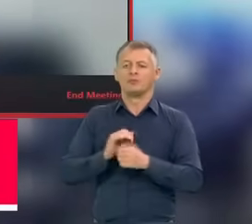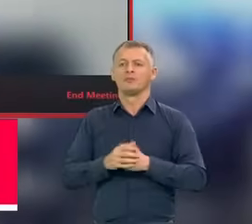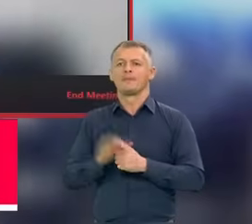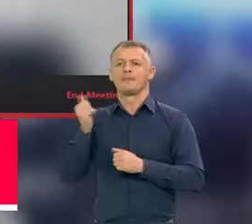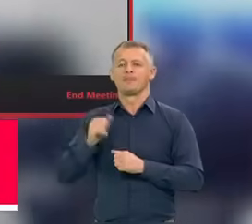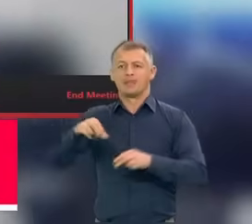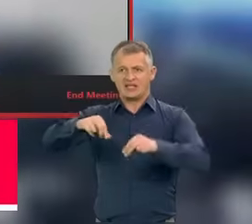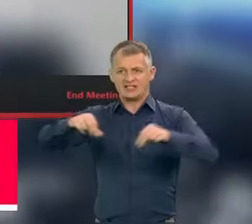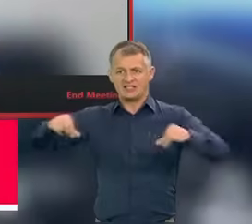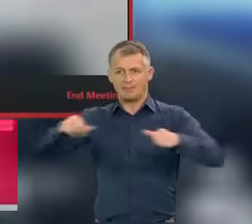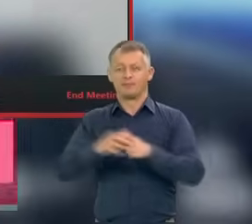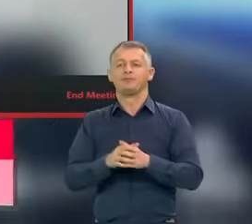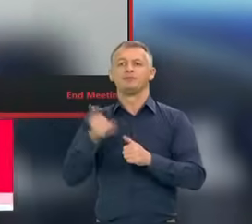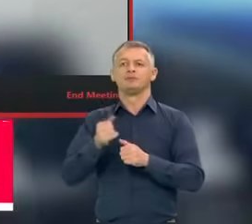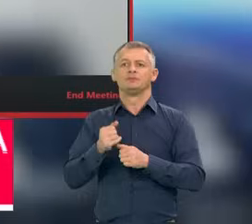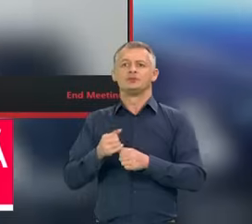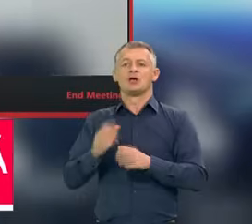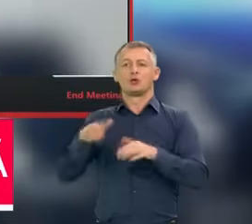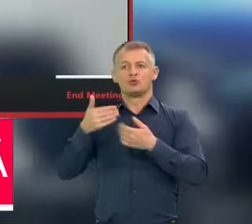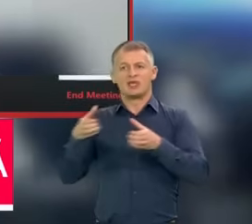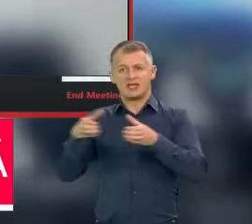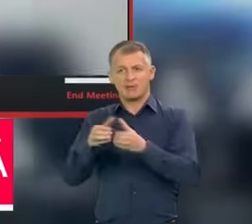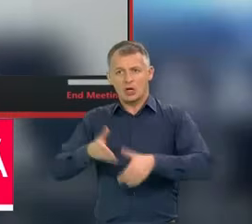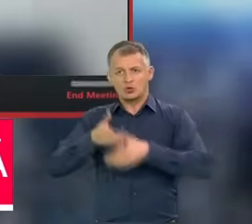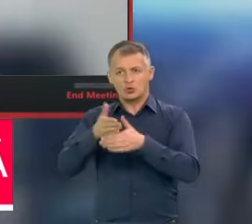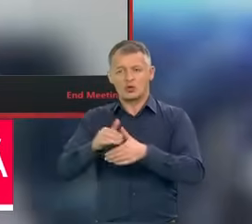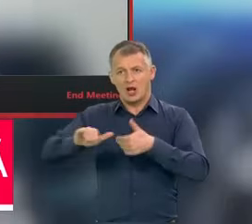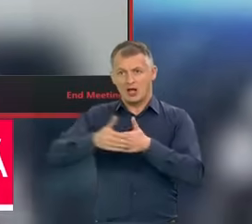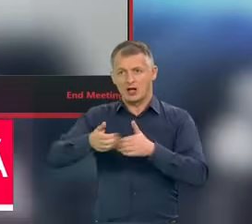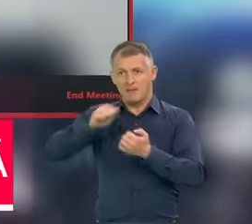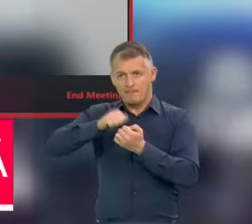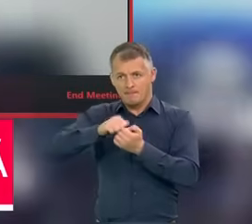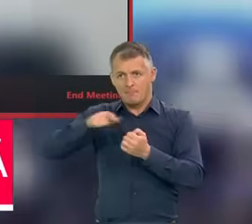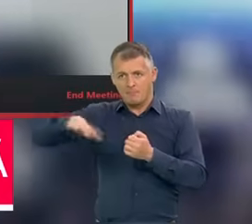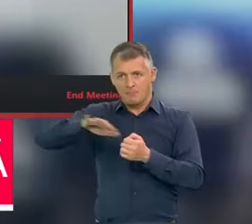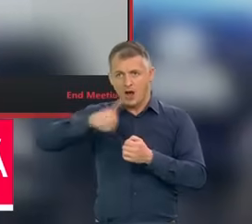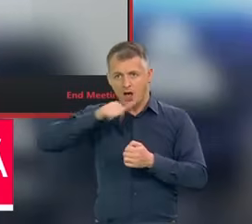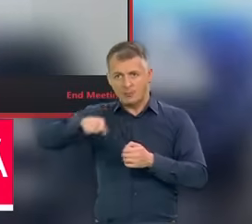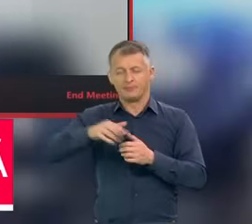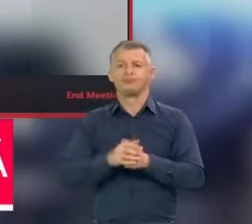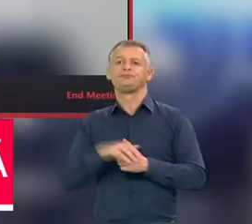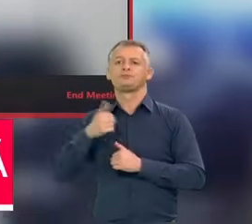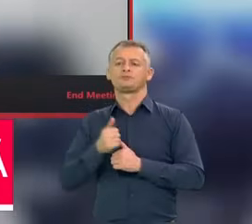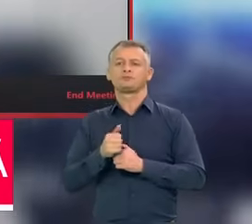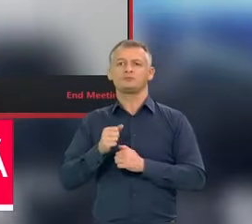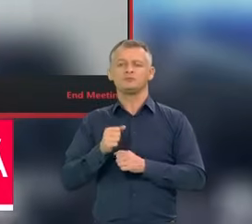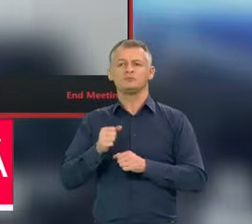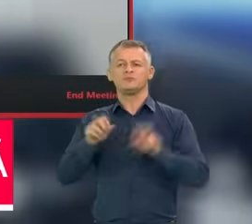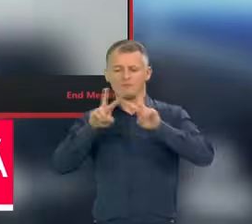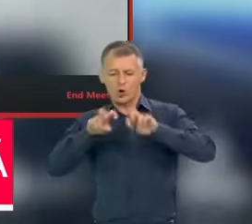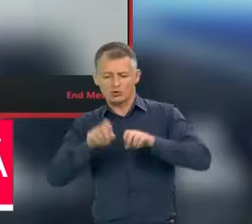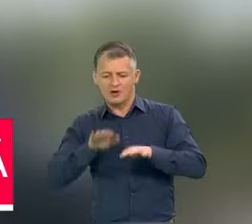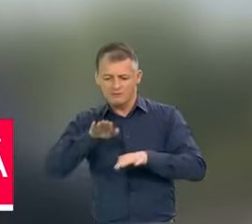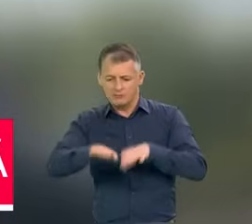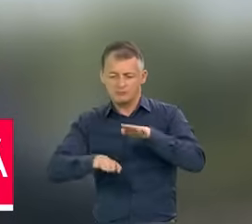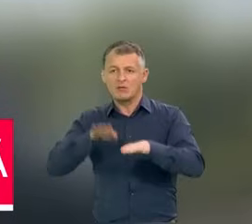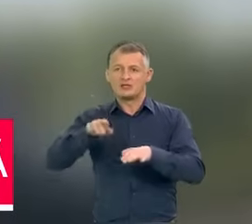care foarte aproape de sectoarele Dunării de altfel s au inspectat la pas fiecare kilometru de